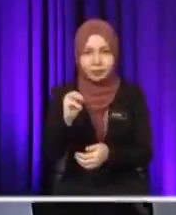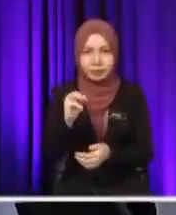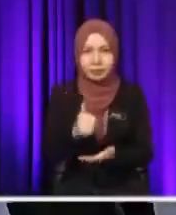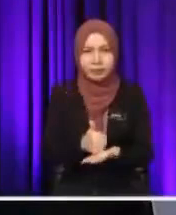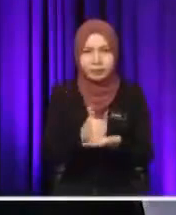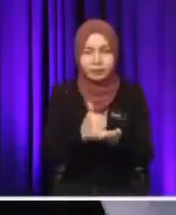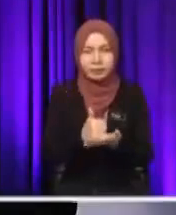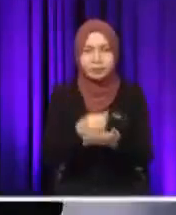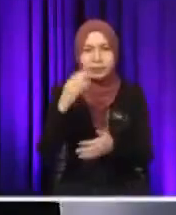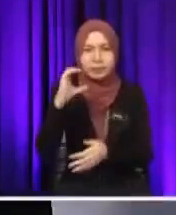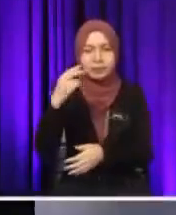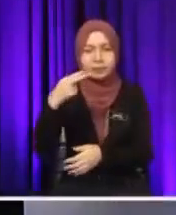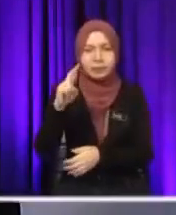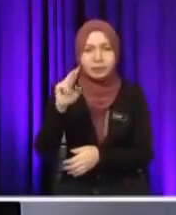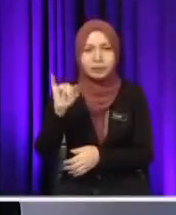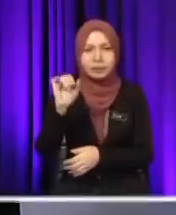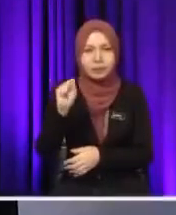untuk kasi seimbang. Okey.